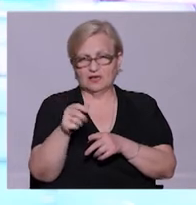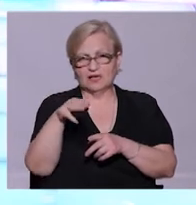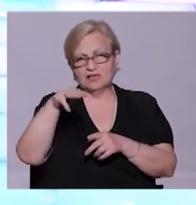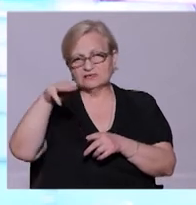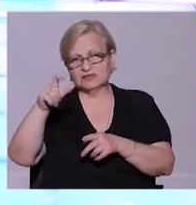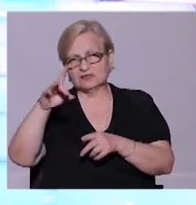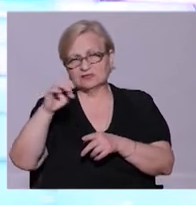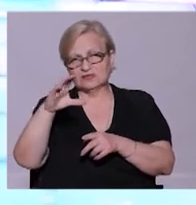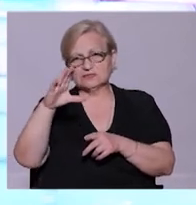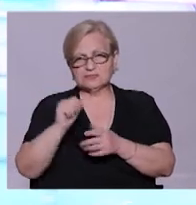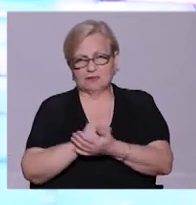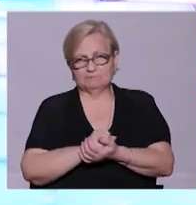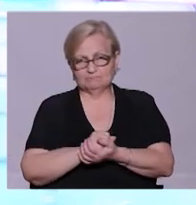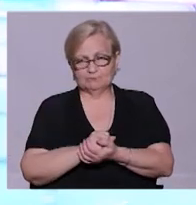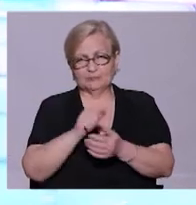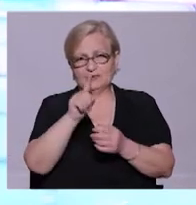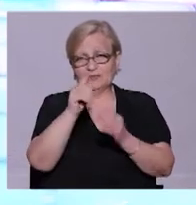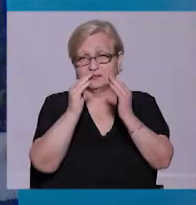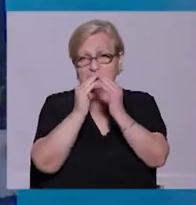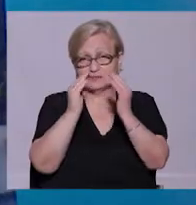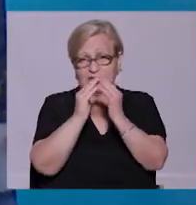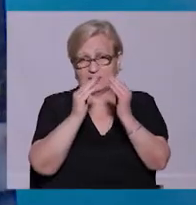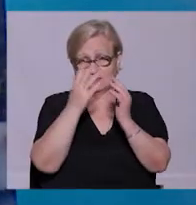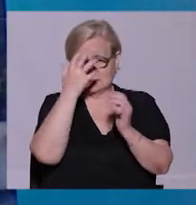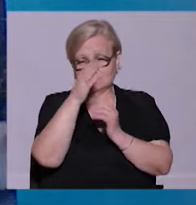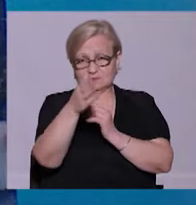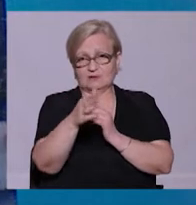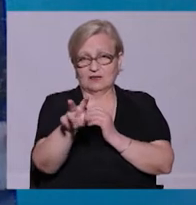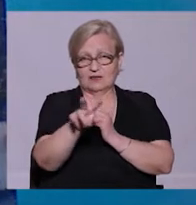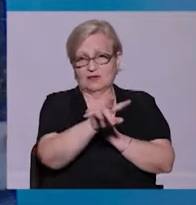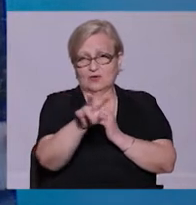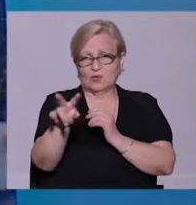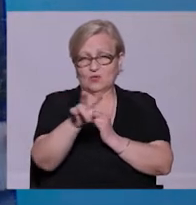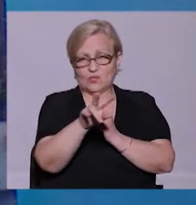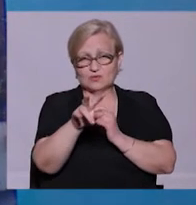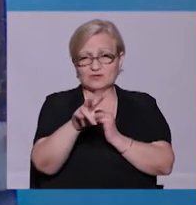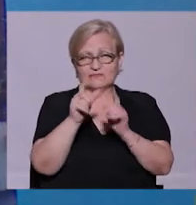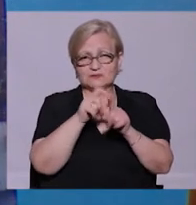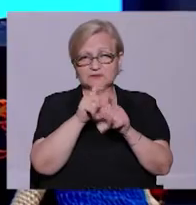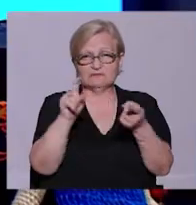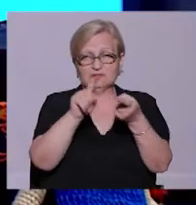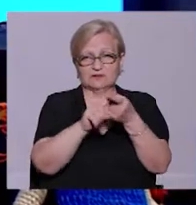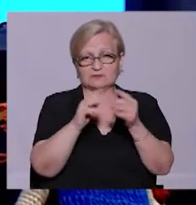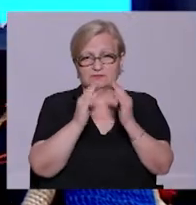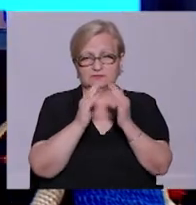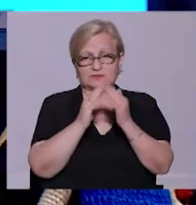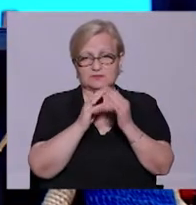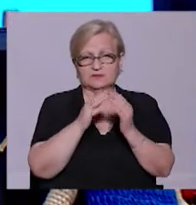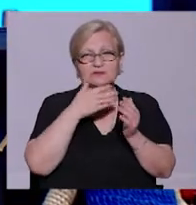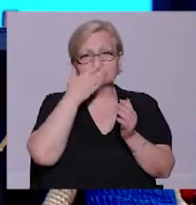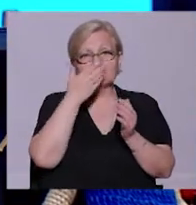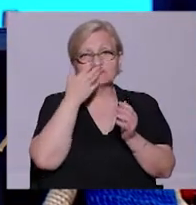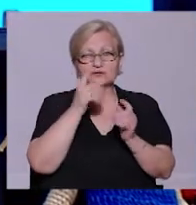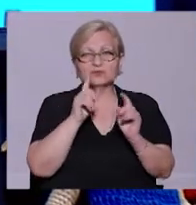ტერასა. რადგან სახლის ფოტოა როგორ ჩანს, ორივე სიტყვა რაღაცა სახლთან დაკავშირებულია. მოდი წავიკითხოთ რა